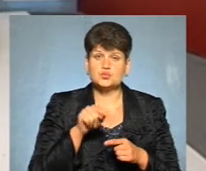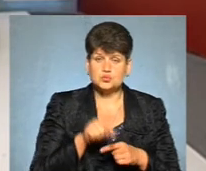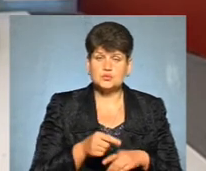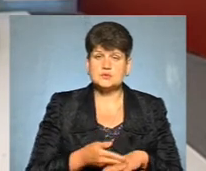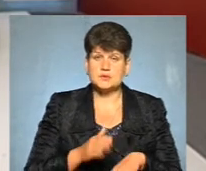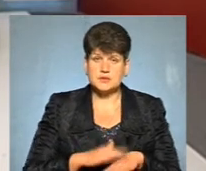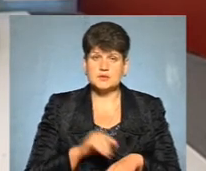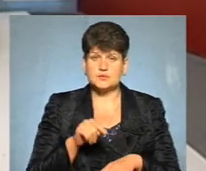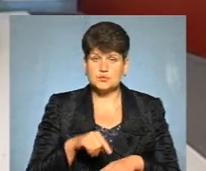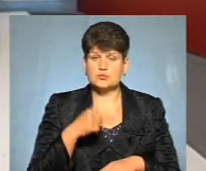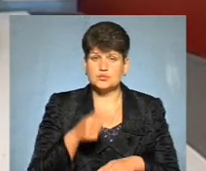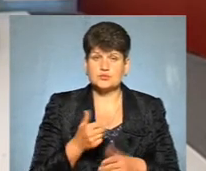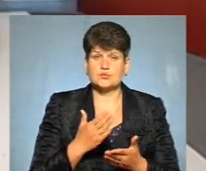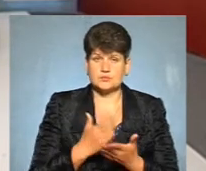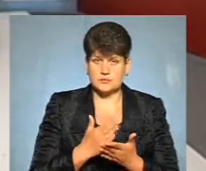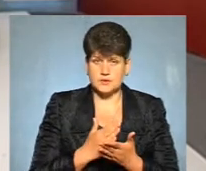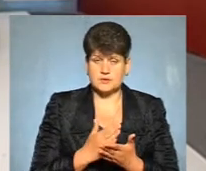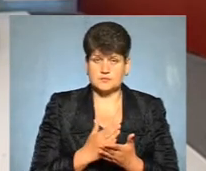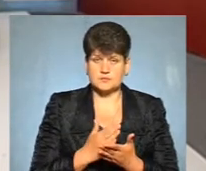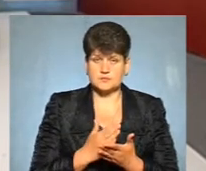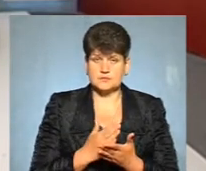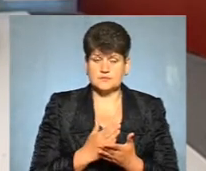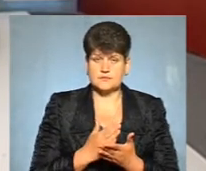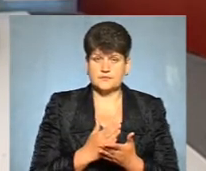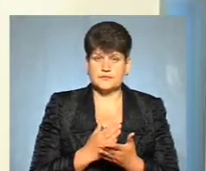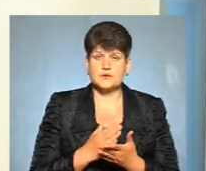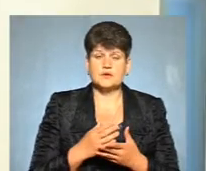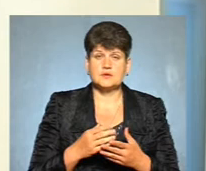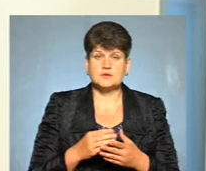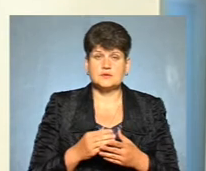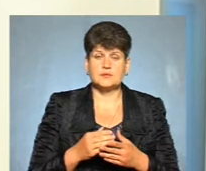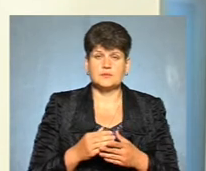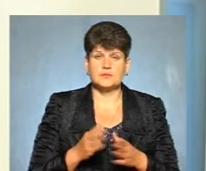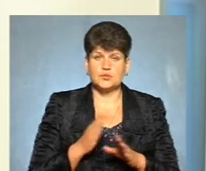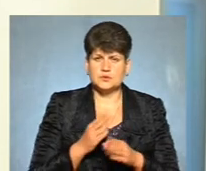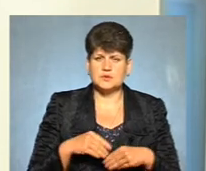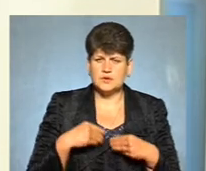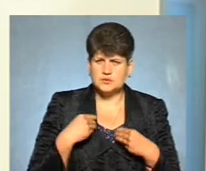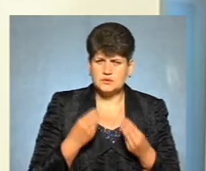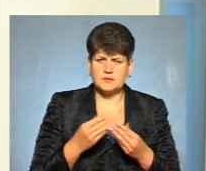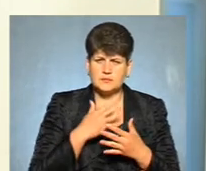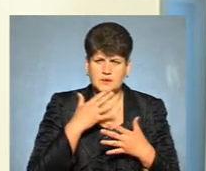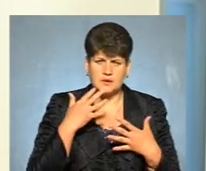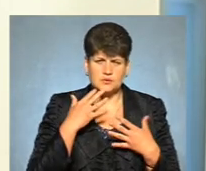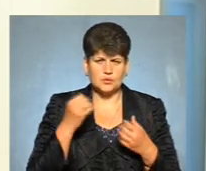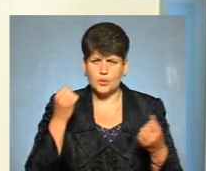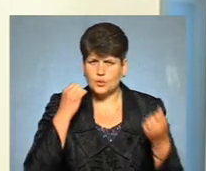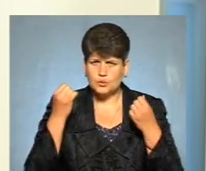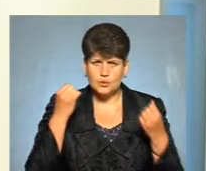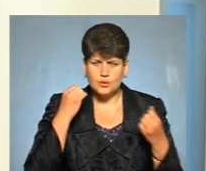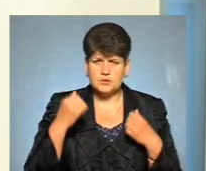цьогорічну, яку ми маємо, нам ще погода додала багато клопотів. Наша область ще не